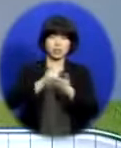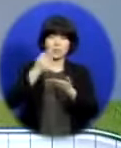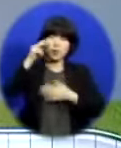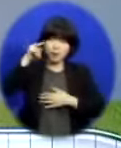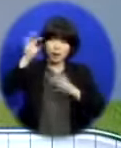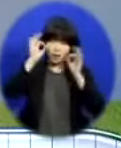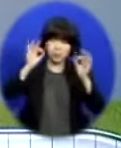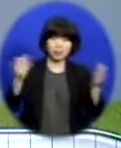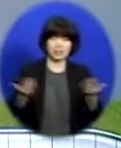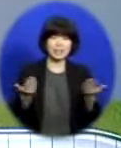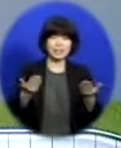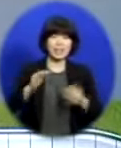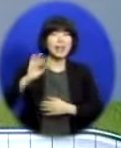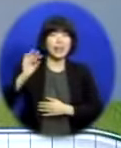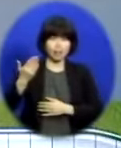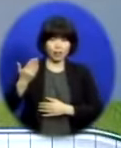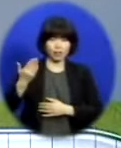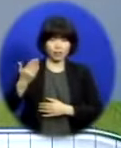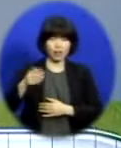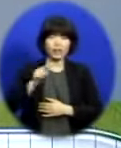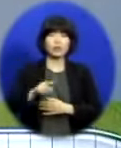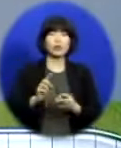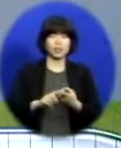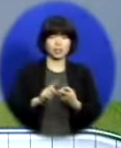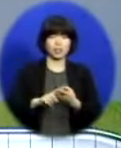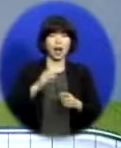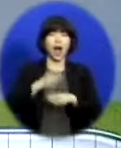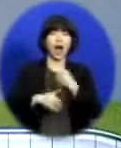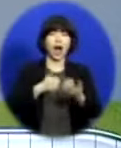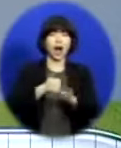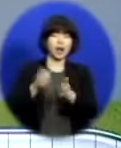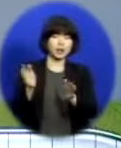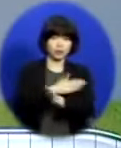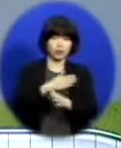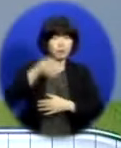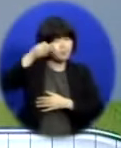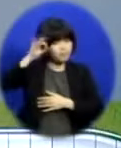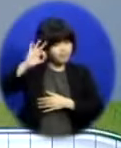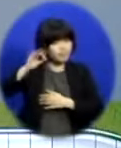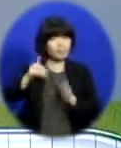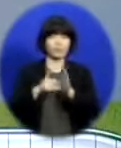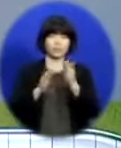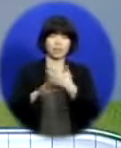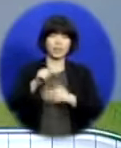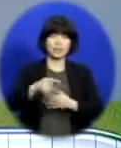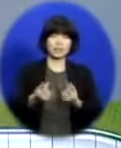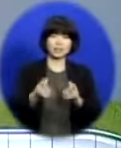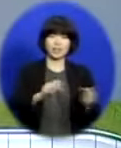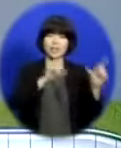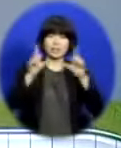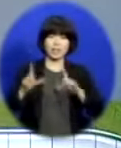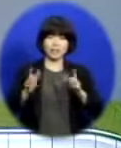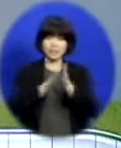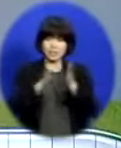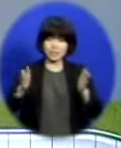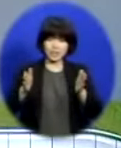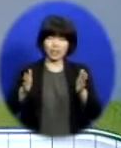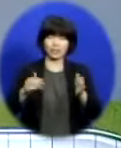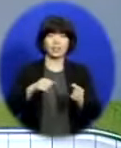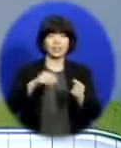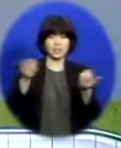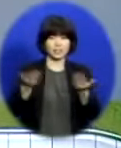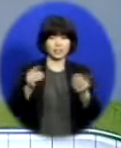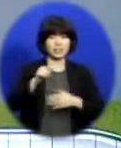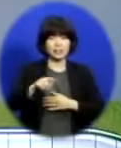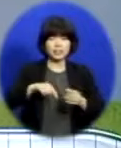일을 해야 되겠구나 하는 것을 하나님으로부터 깨닫고 그리고 그렇게 살기 시작했던 일이 바로